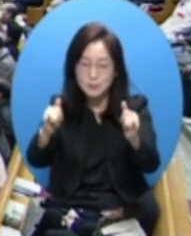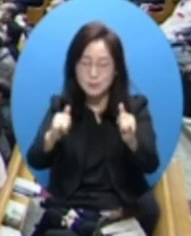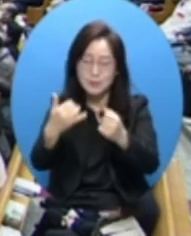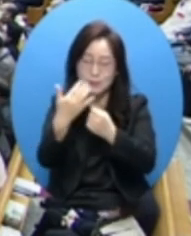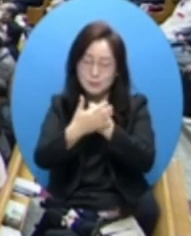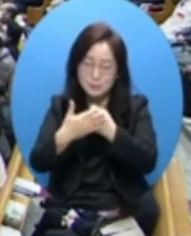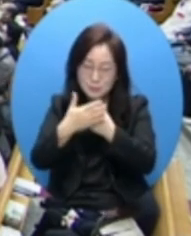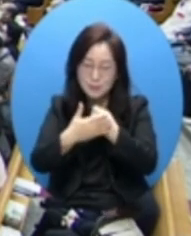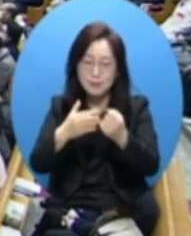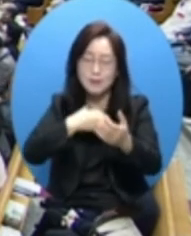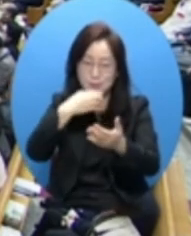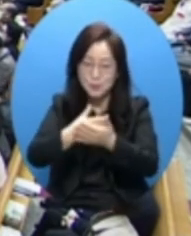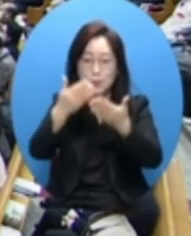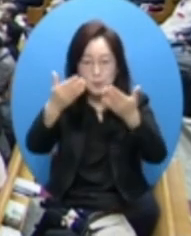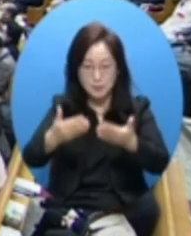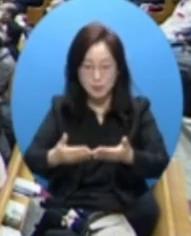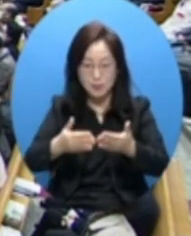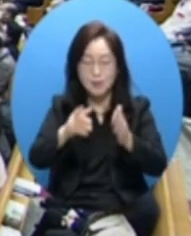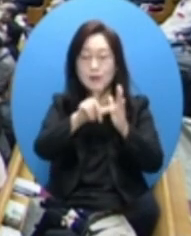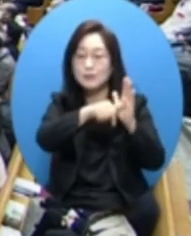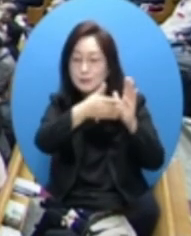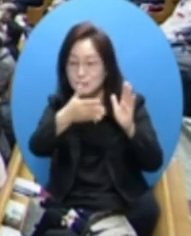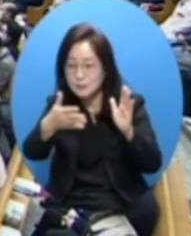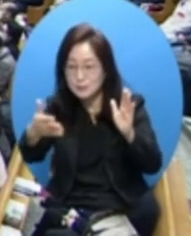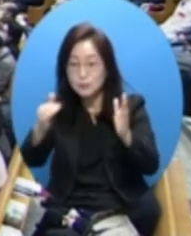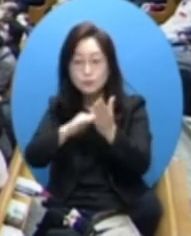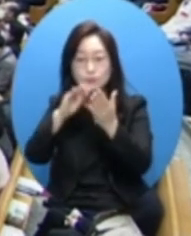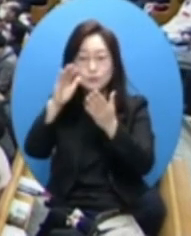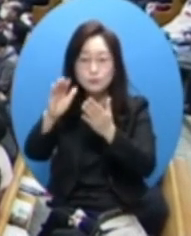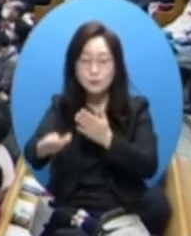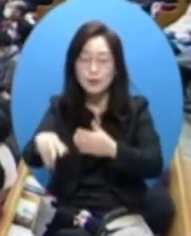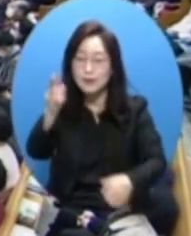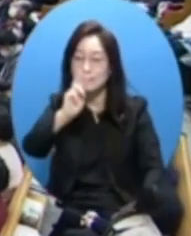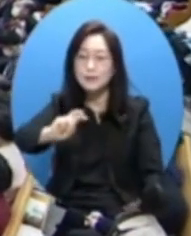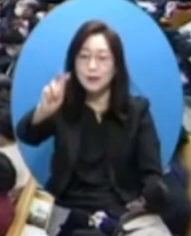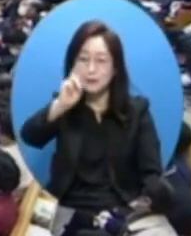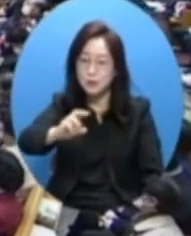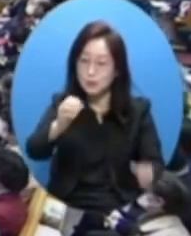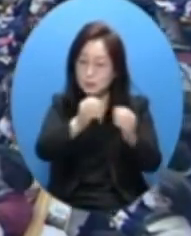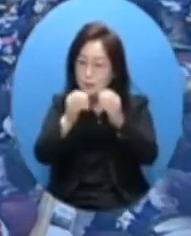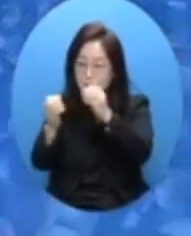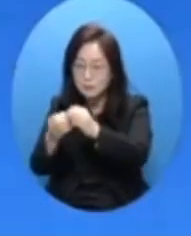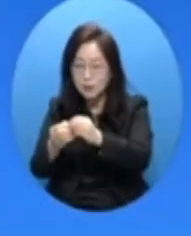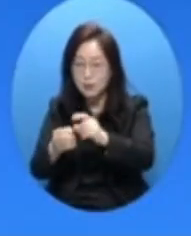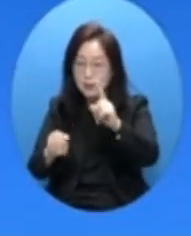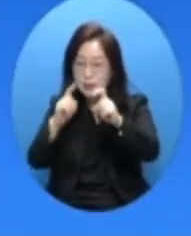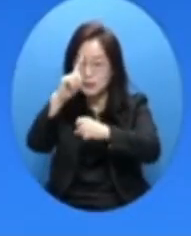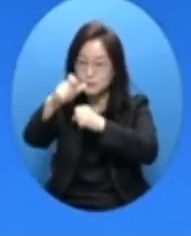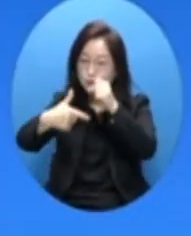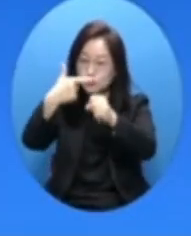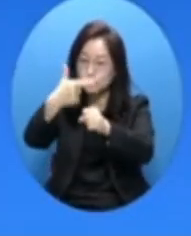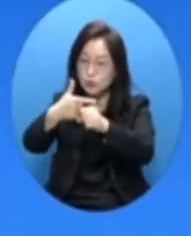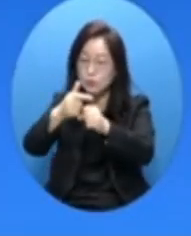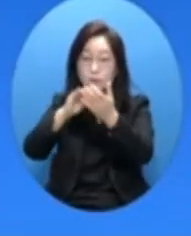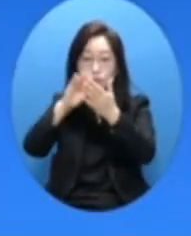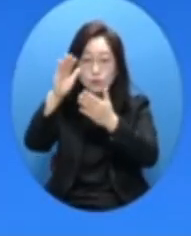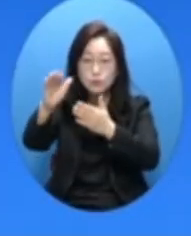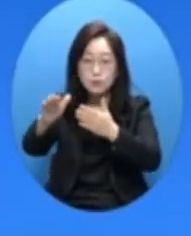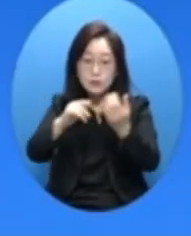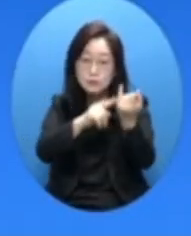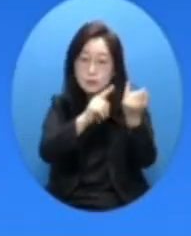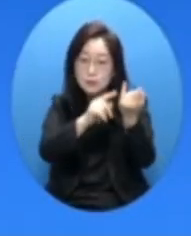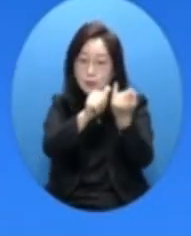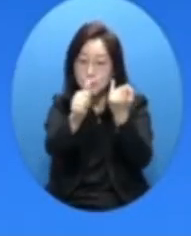은혜를 받았는데 시간이 흘러서 이 찬송을 지은지 16년 지난 후에 남편이 그만